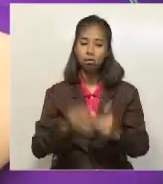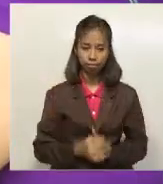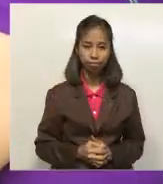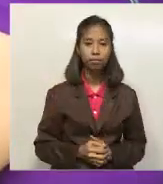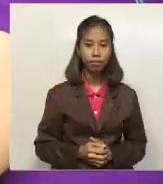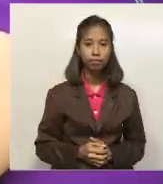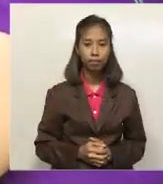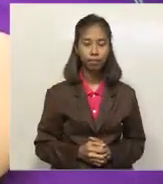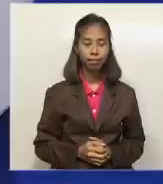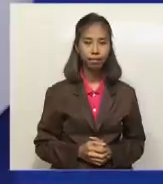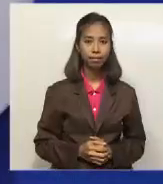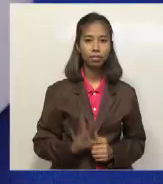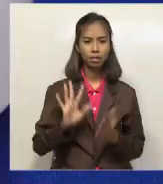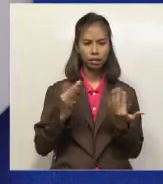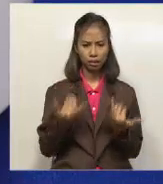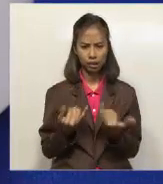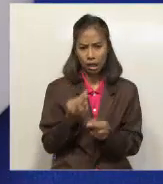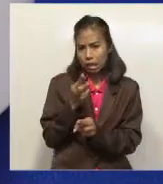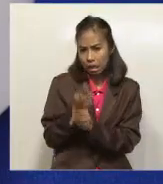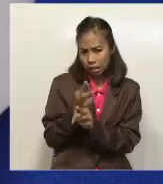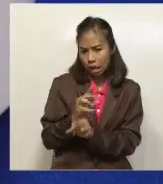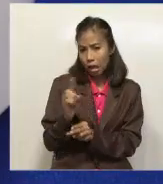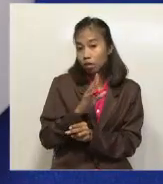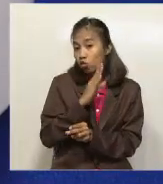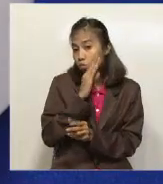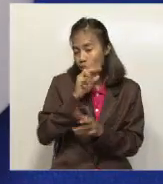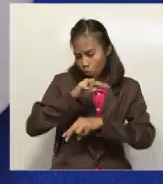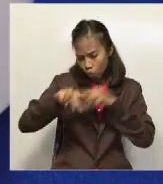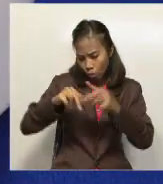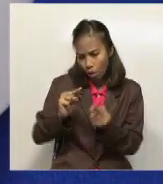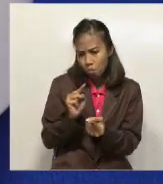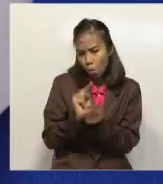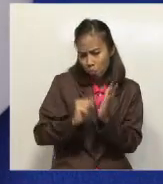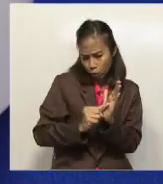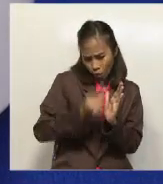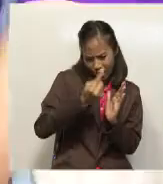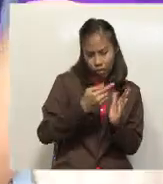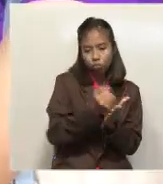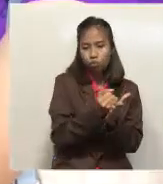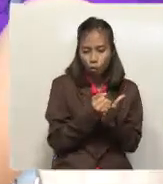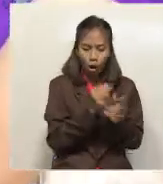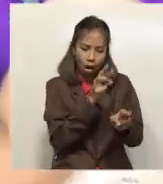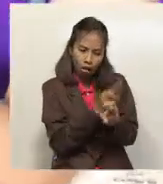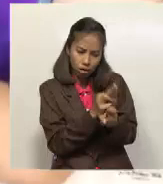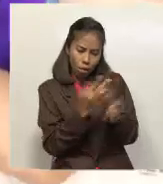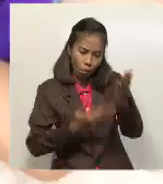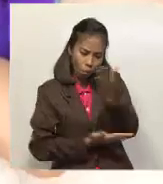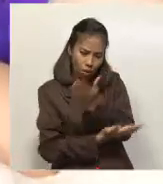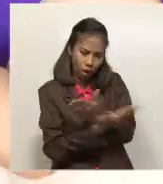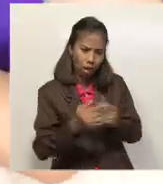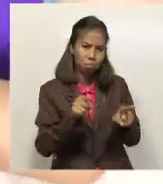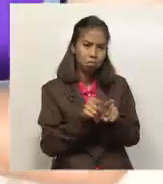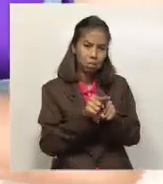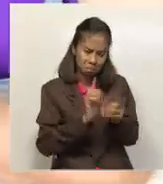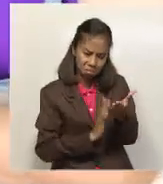อขณะที่การรักษาหากตรวจพบตั้งแต่ระยะแรกนะคะก็จะช่วยให้การรักษามีโอกาสประ